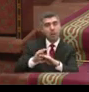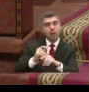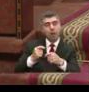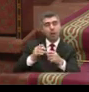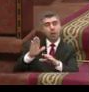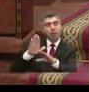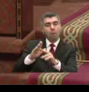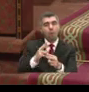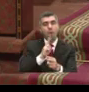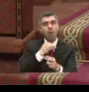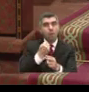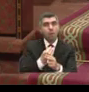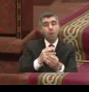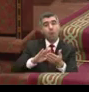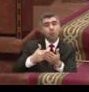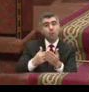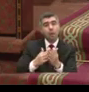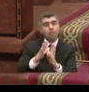المذكورة